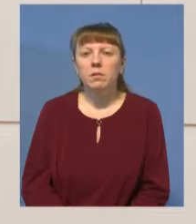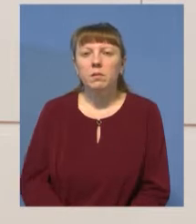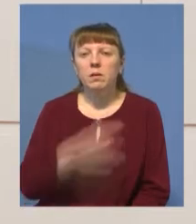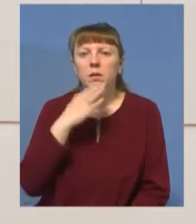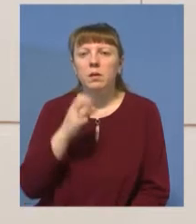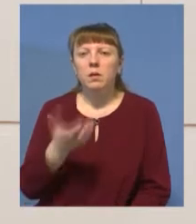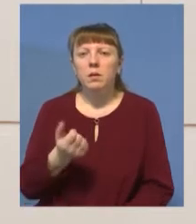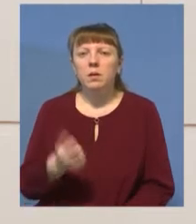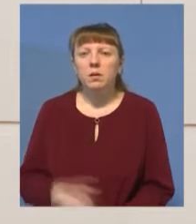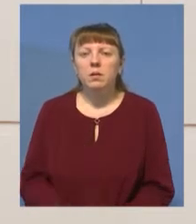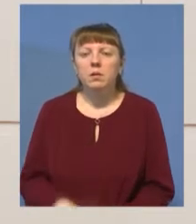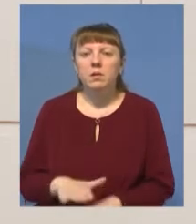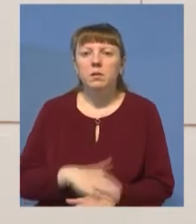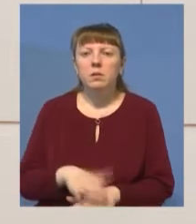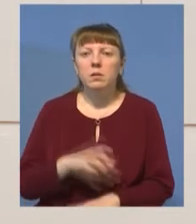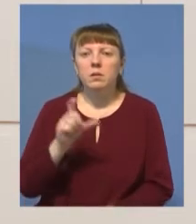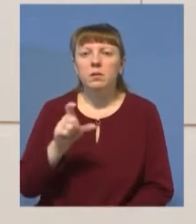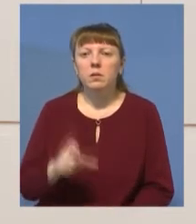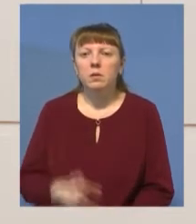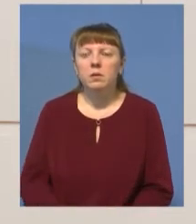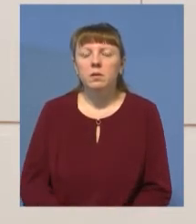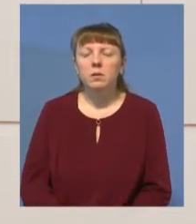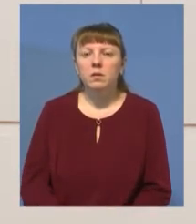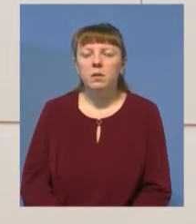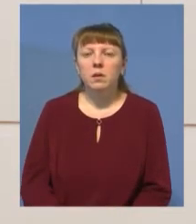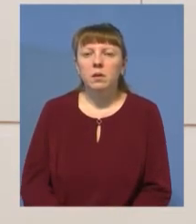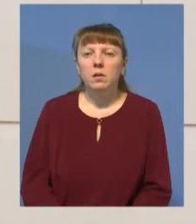предпринимателей недобросовестных, либо, скажем так,